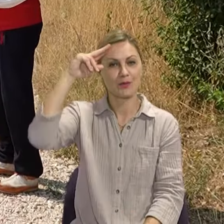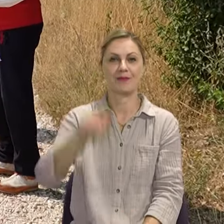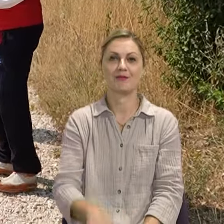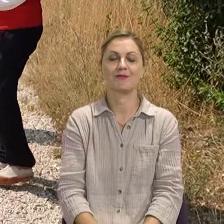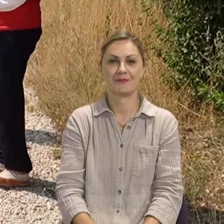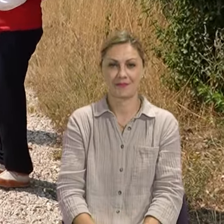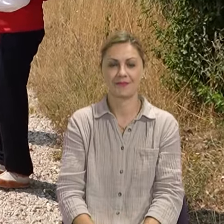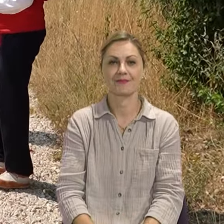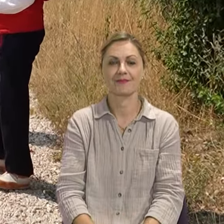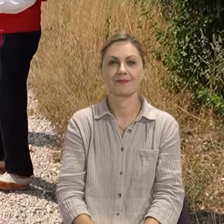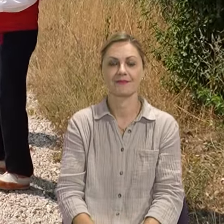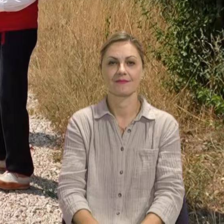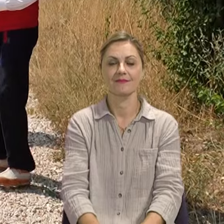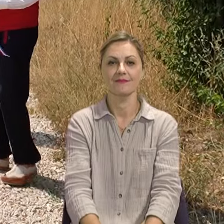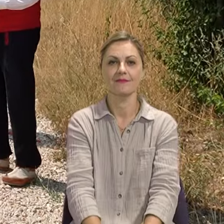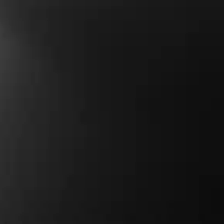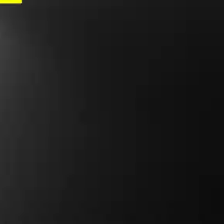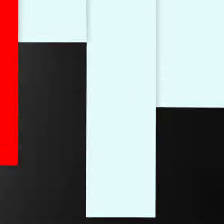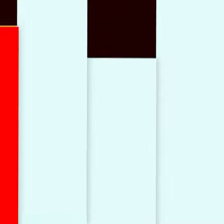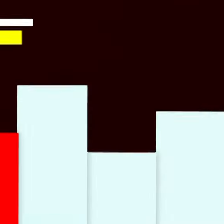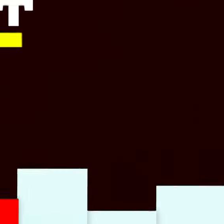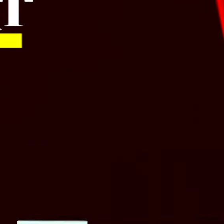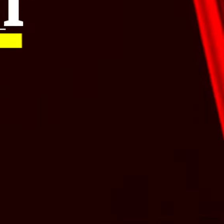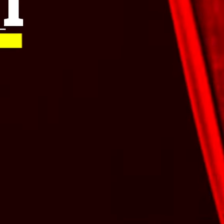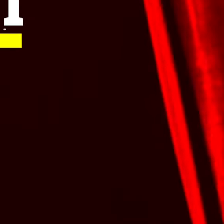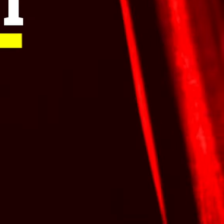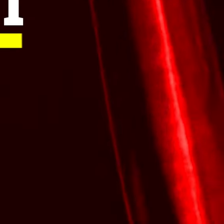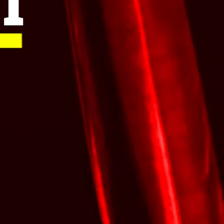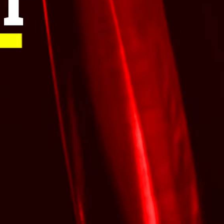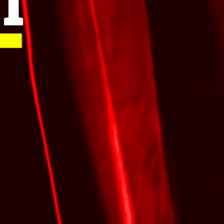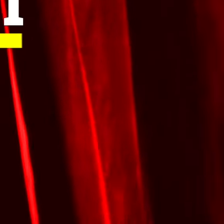Za uspomenu, tako, čuvajte za uspomenu, tako.